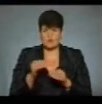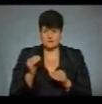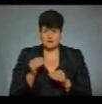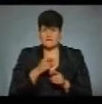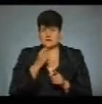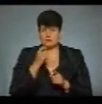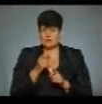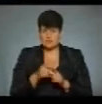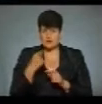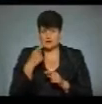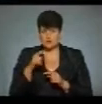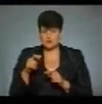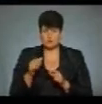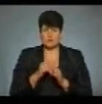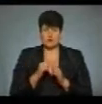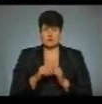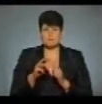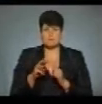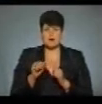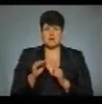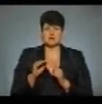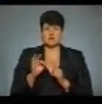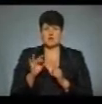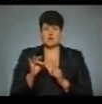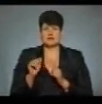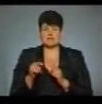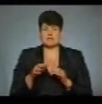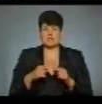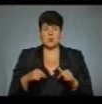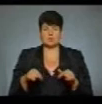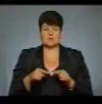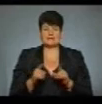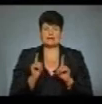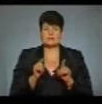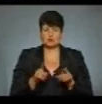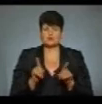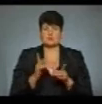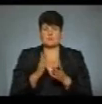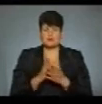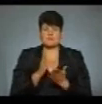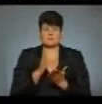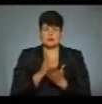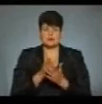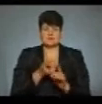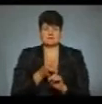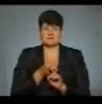відповідальні особи, з кожним кандидатом на мажоритарних округах, для того, щоб мати прямий контакт з цими